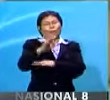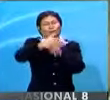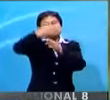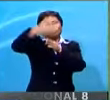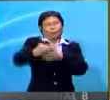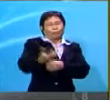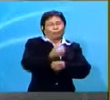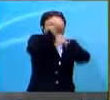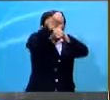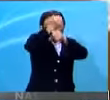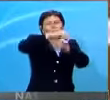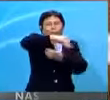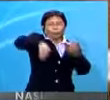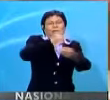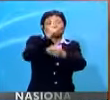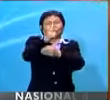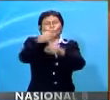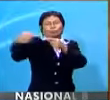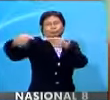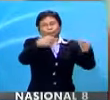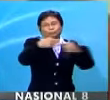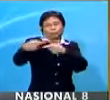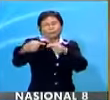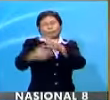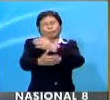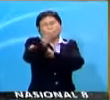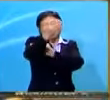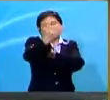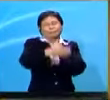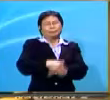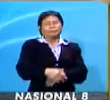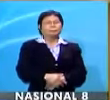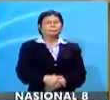selepas mendahului pusingan kedua pada saingan sebelah